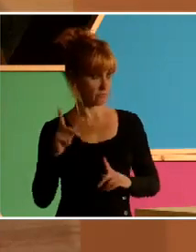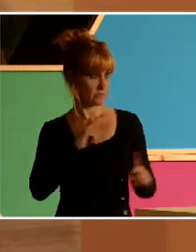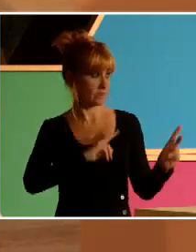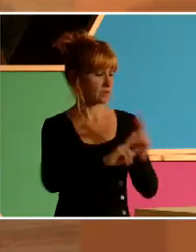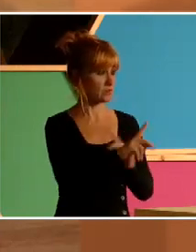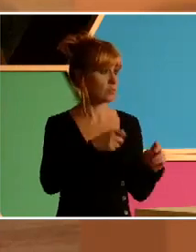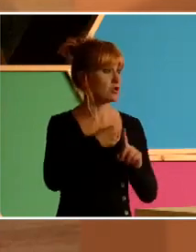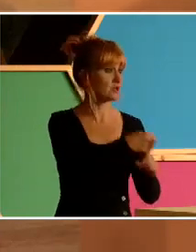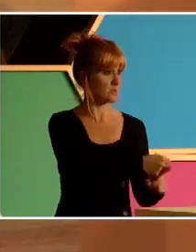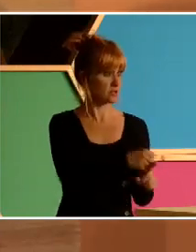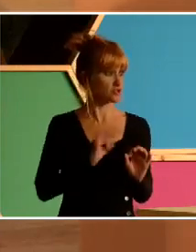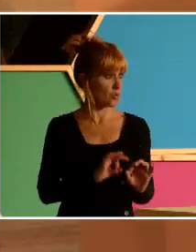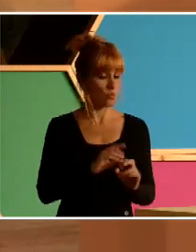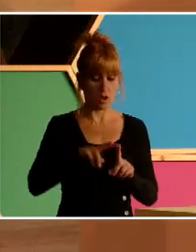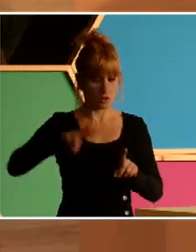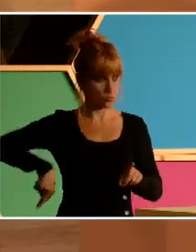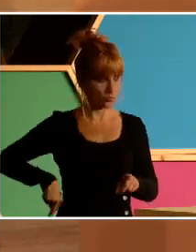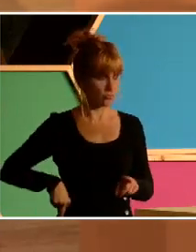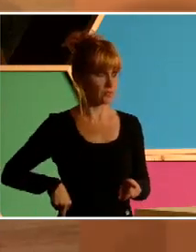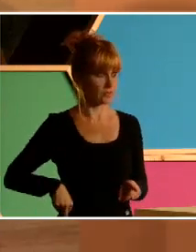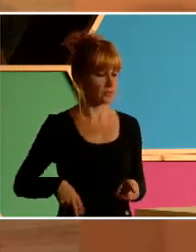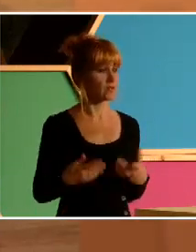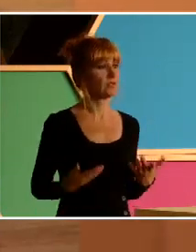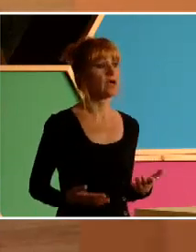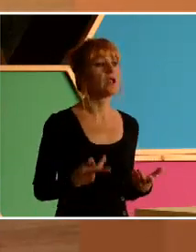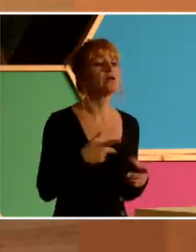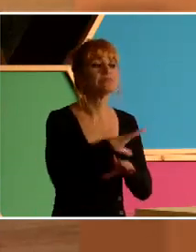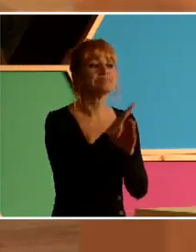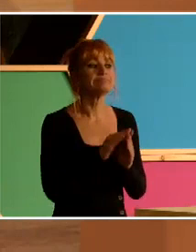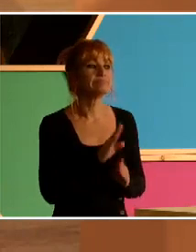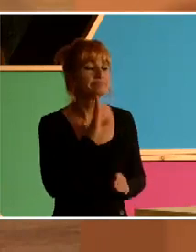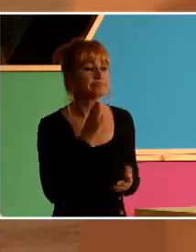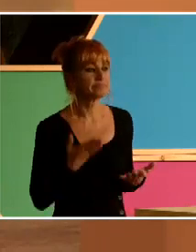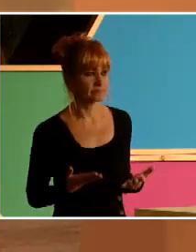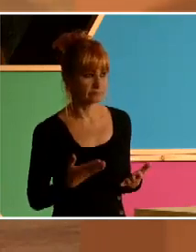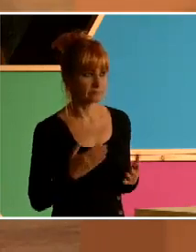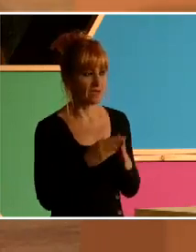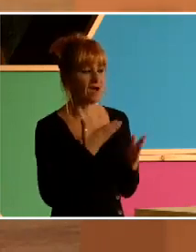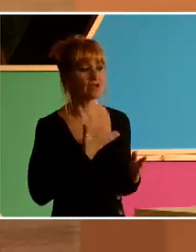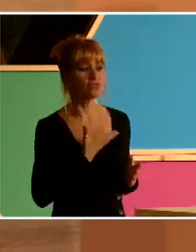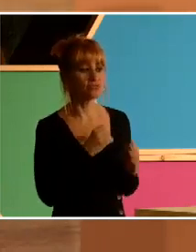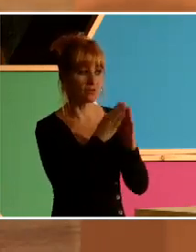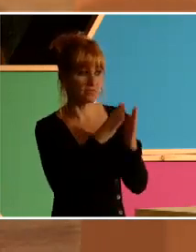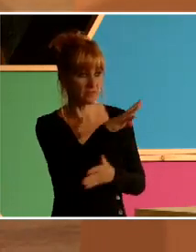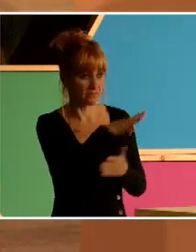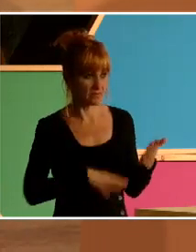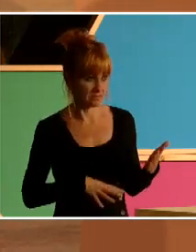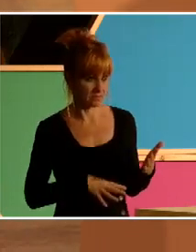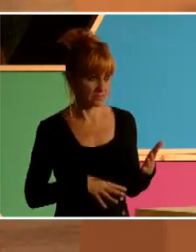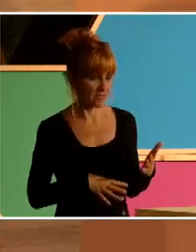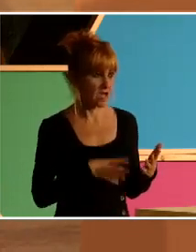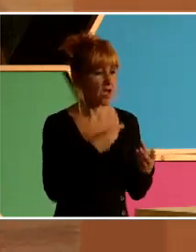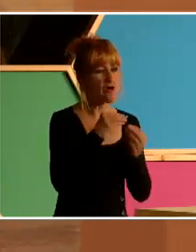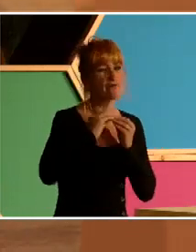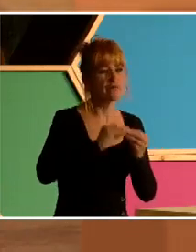manera, però és que més immediatament ens vam personar la causa i resulta que som la institució catalana que més ha actuat contra la impunitat de les càrregues, que